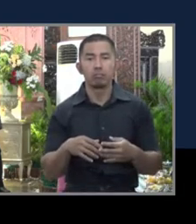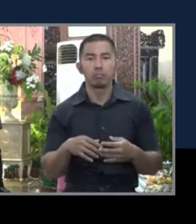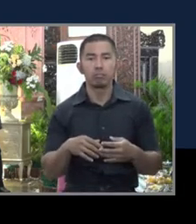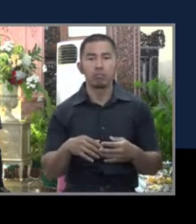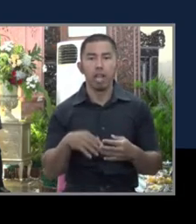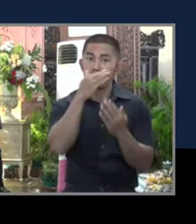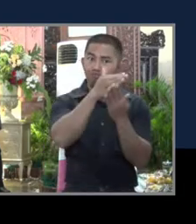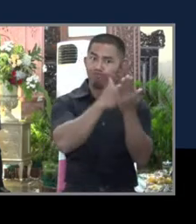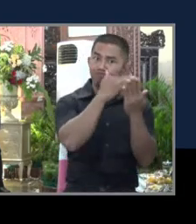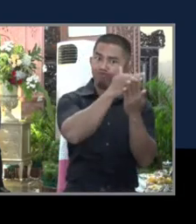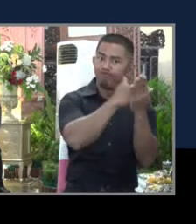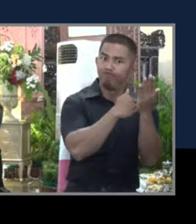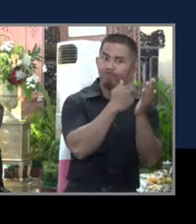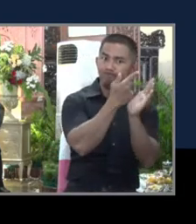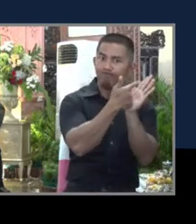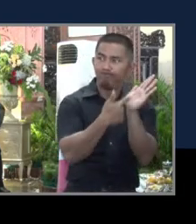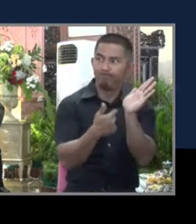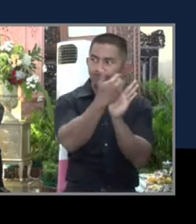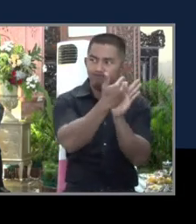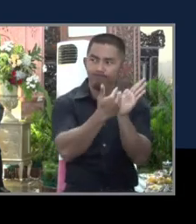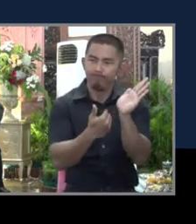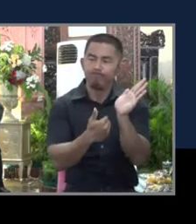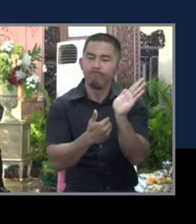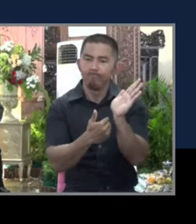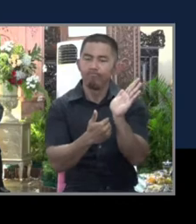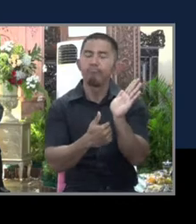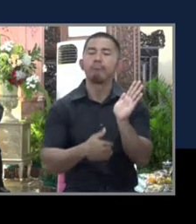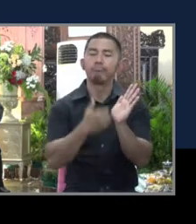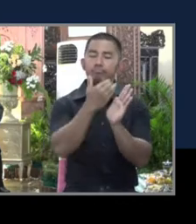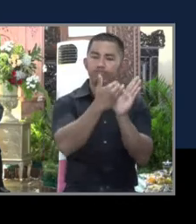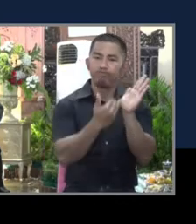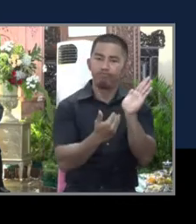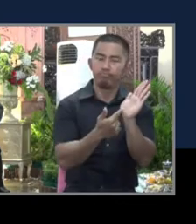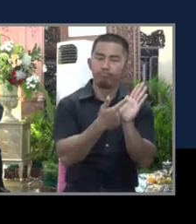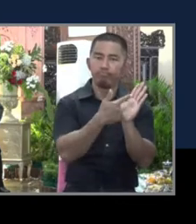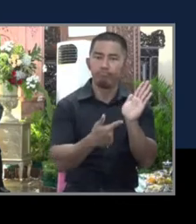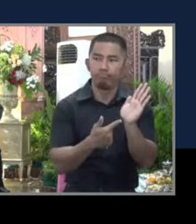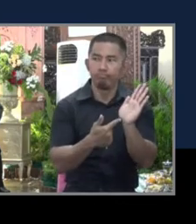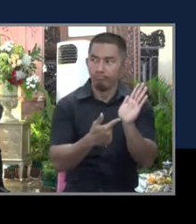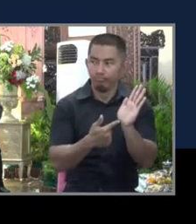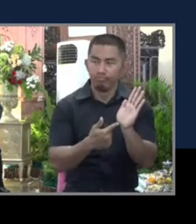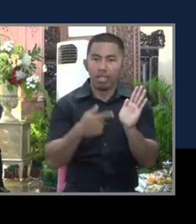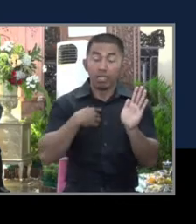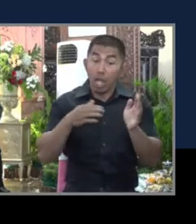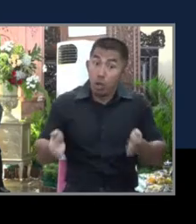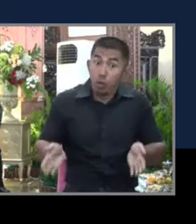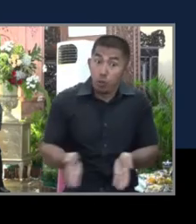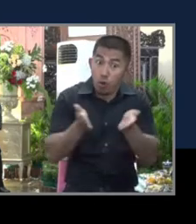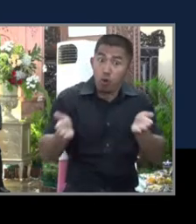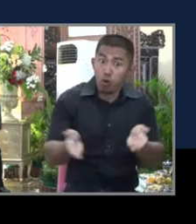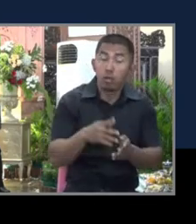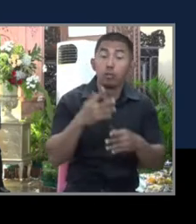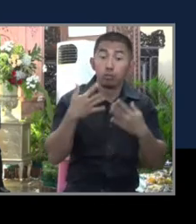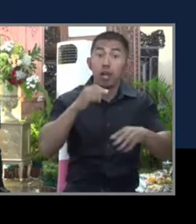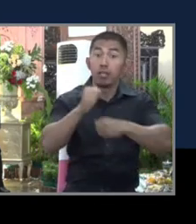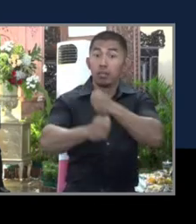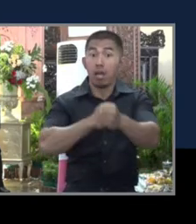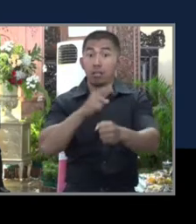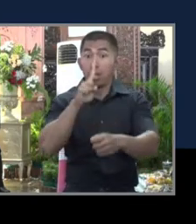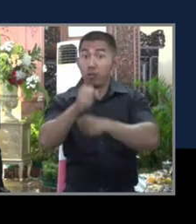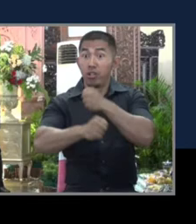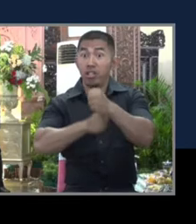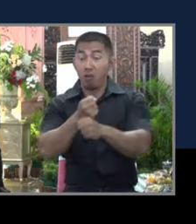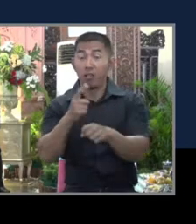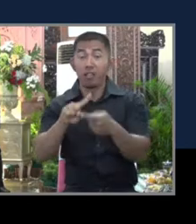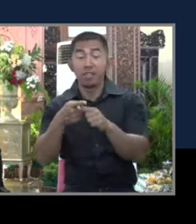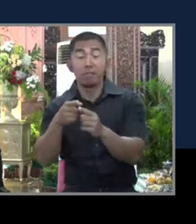ini yang mesti menjadi target penanggulangan kemiskinan. Dan saya dorong, sudah satu tahun kawan-kawan saya di